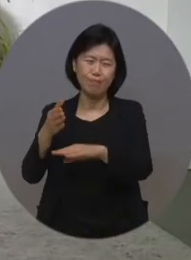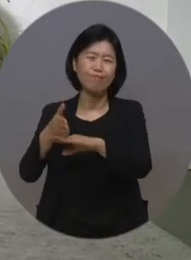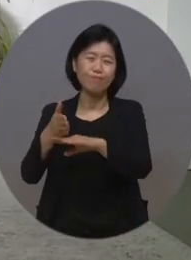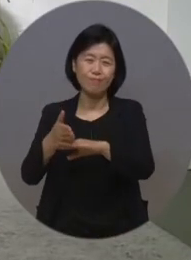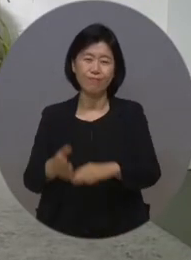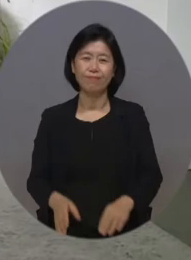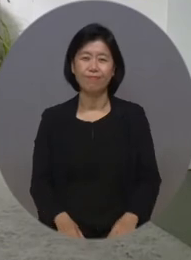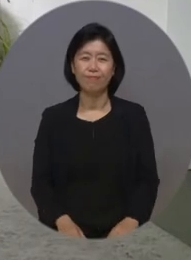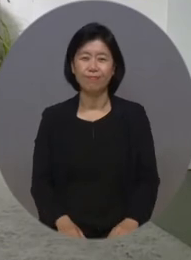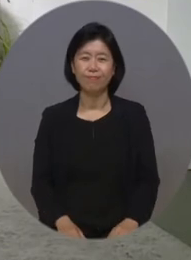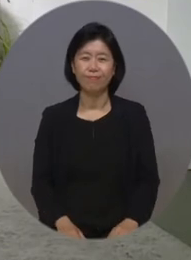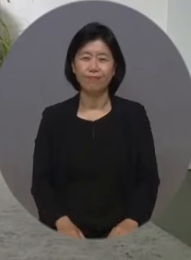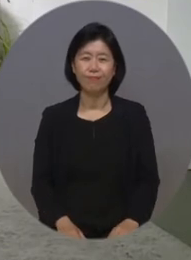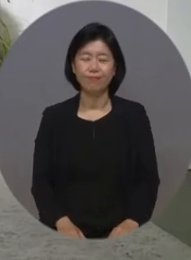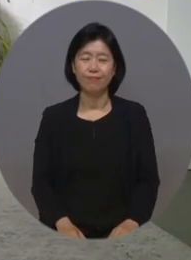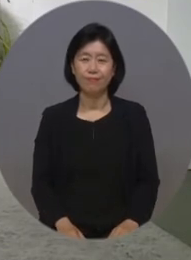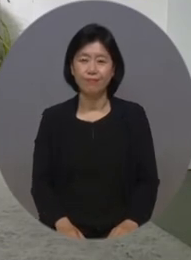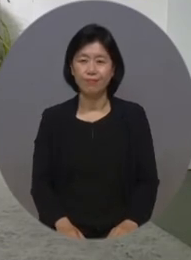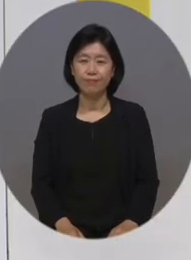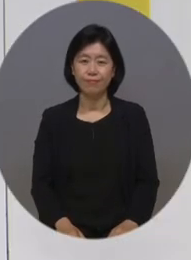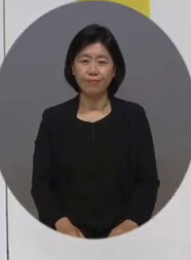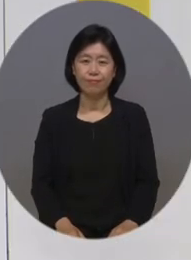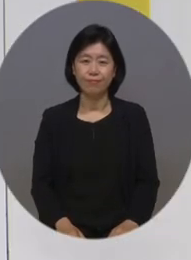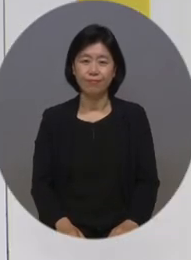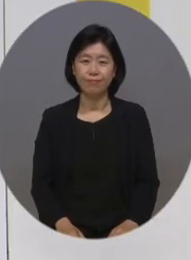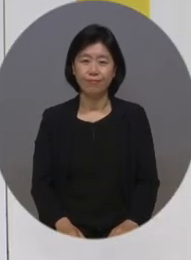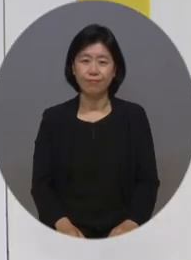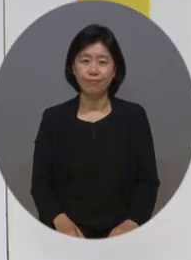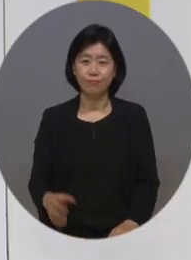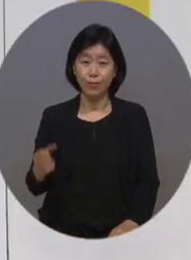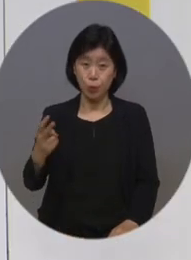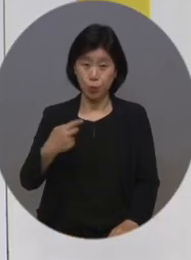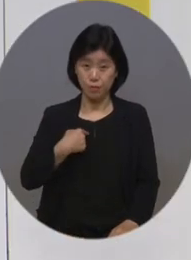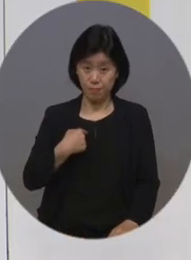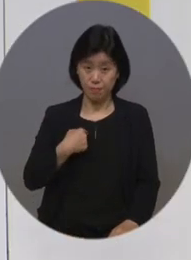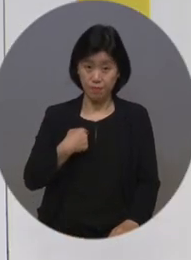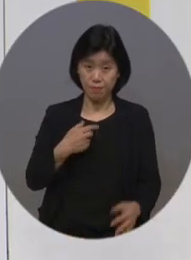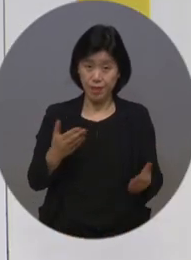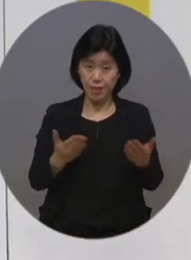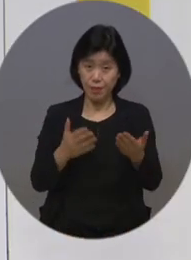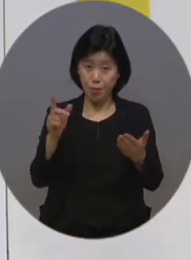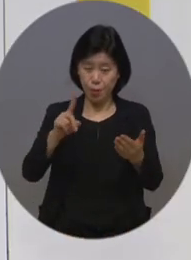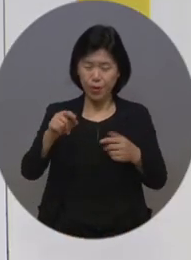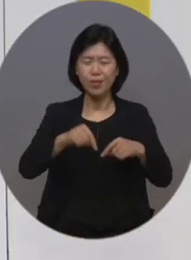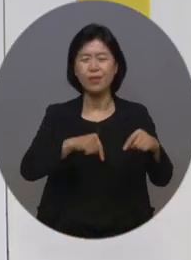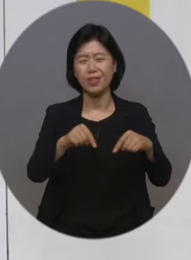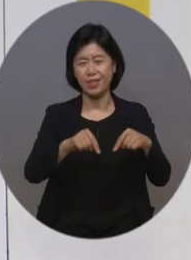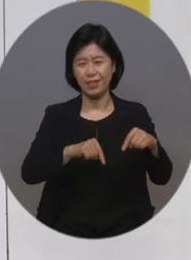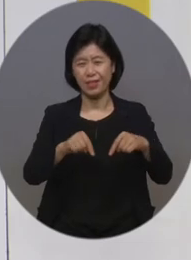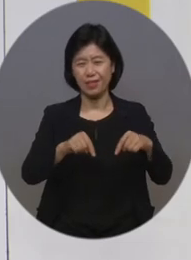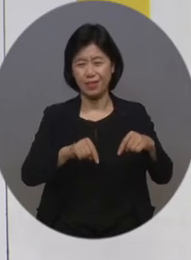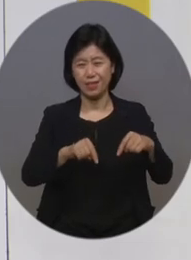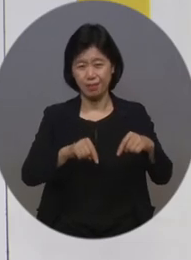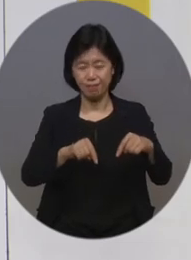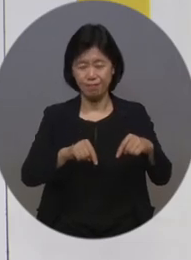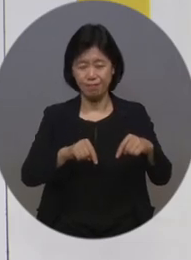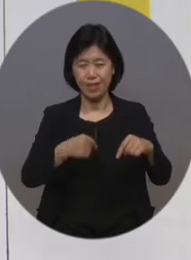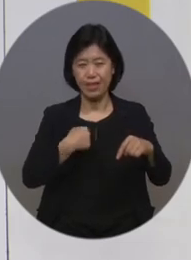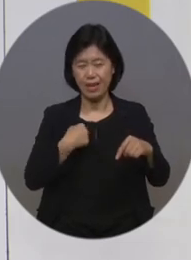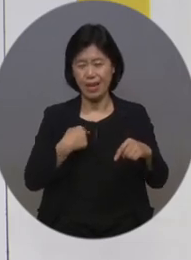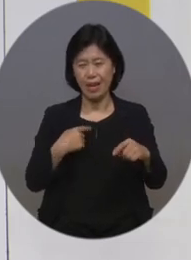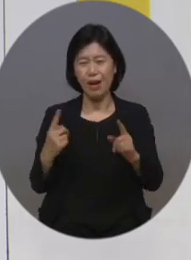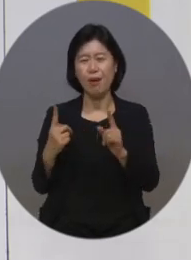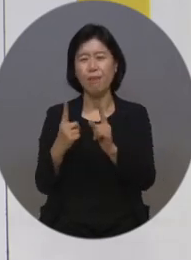예 아 그렇죠 2 남편을 2 절 특히 정치인 만 남편 만나는 그